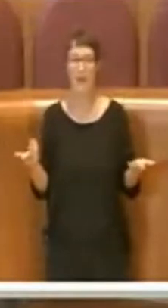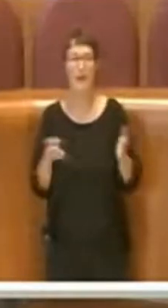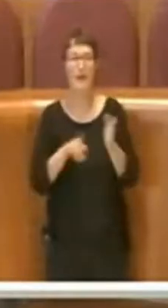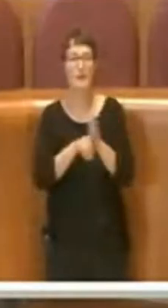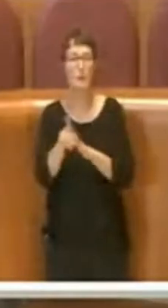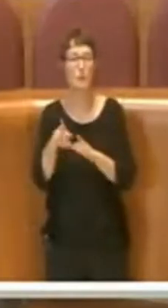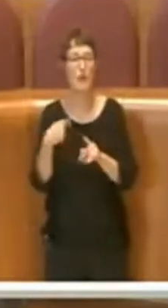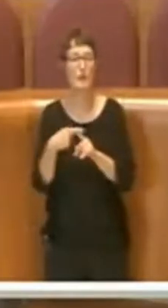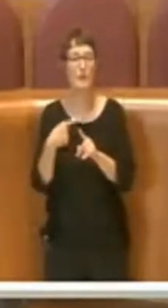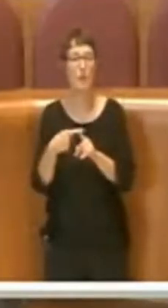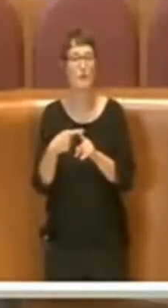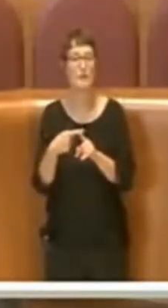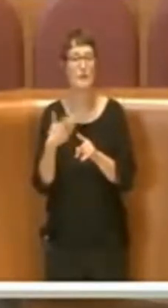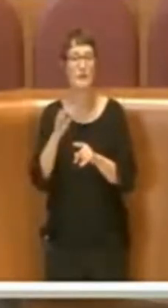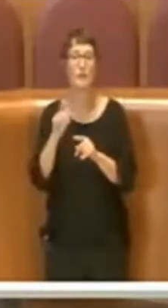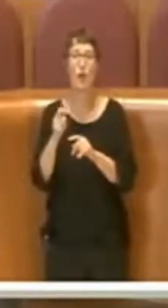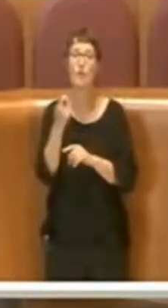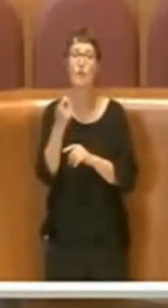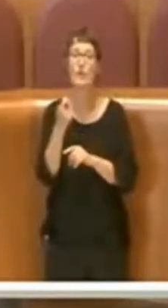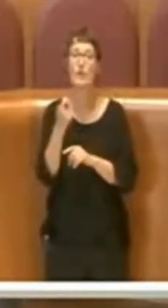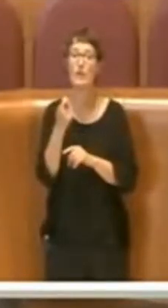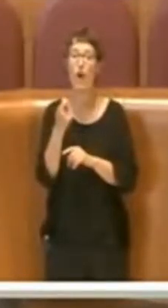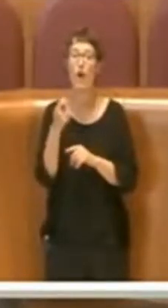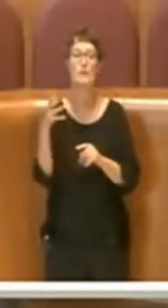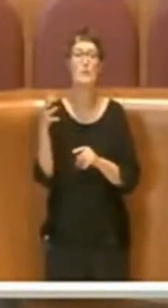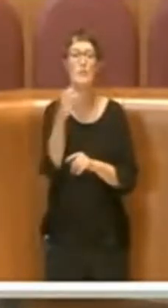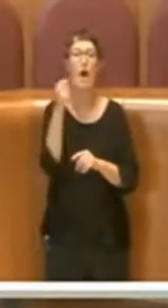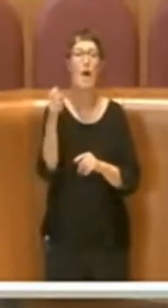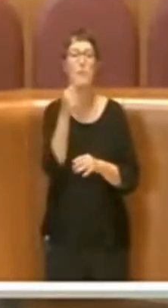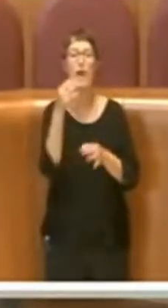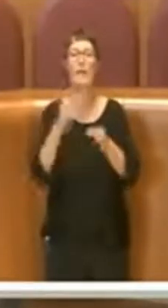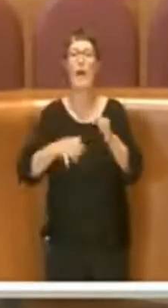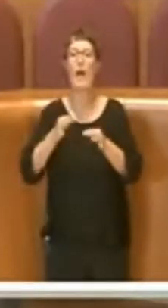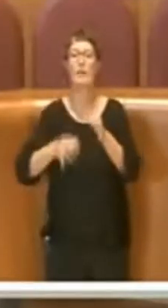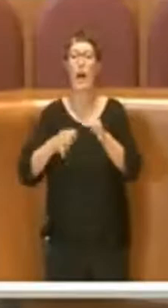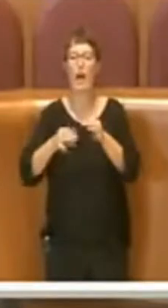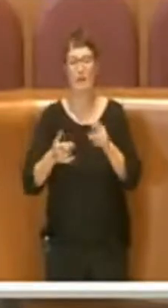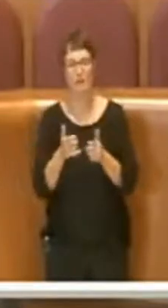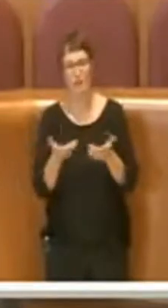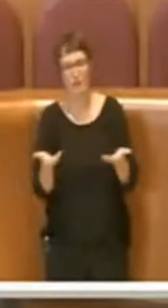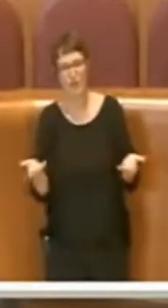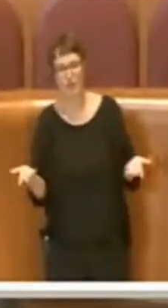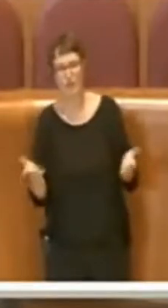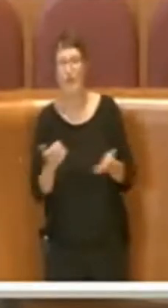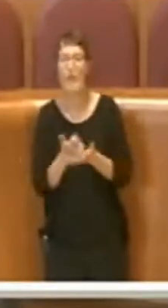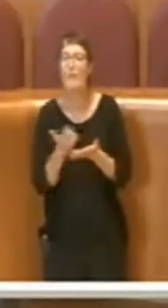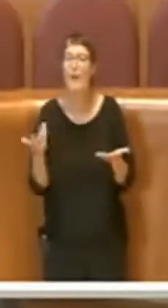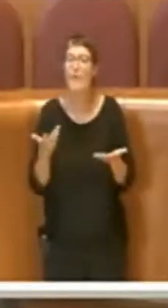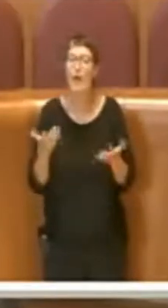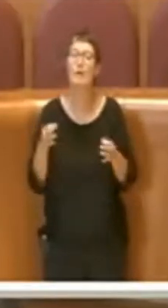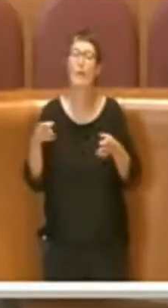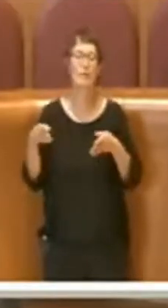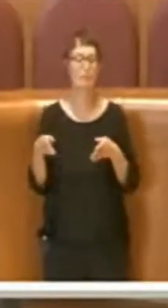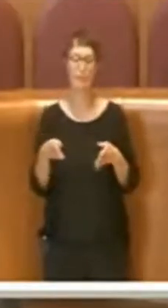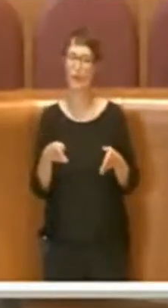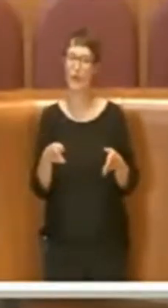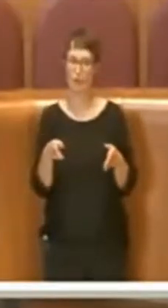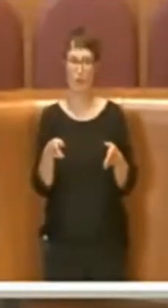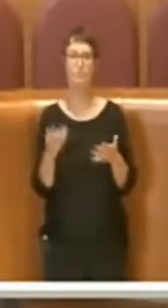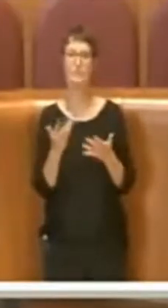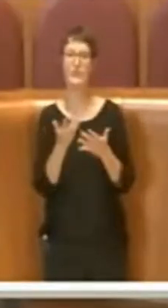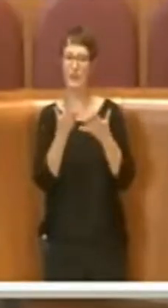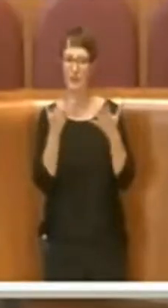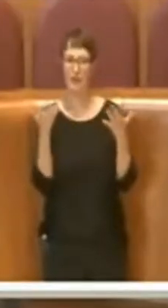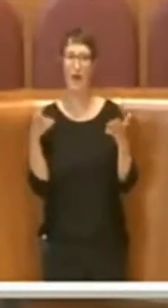le vittorie si raggiungono subito, ma quello che è importante è avere una strada e un percorso ben chiaro. Beh,